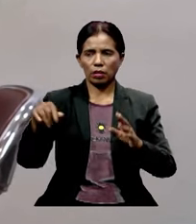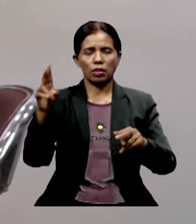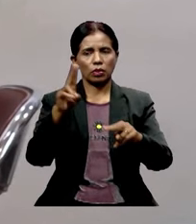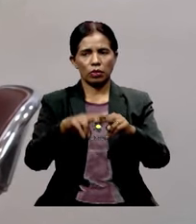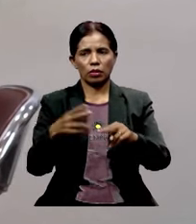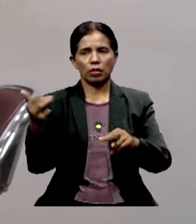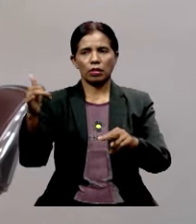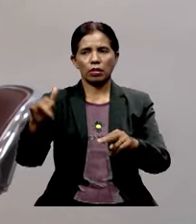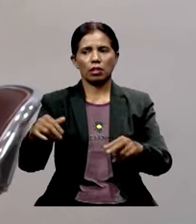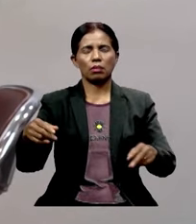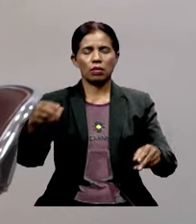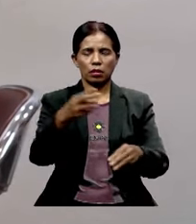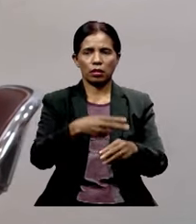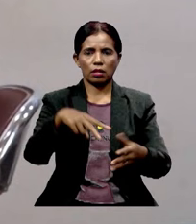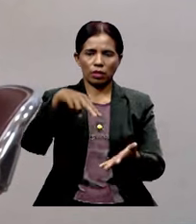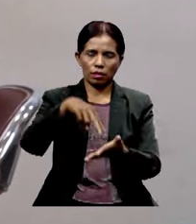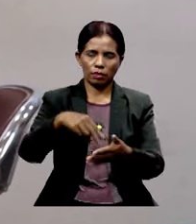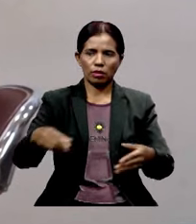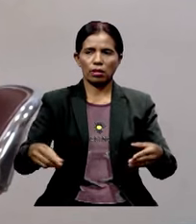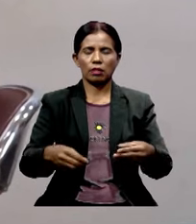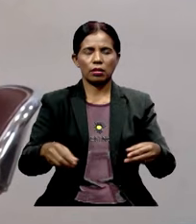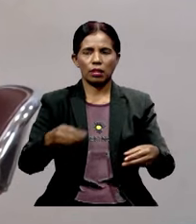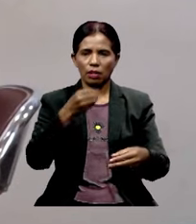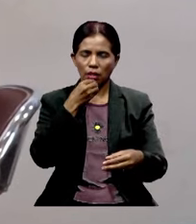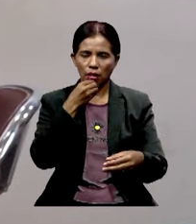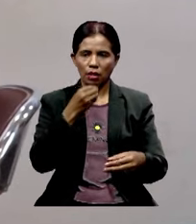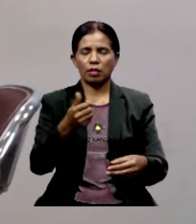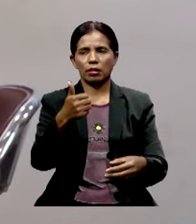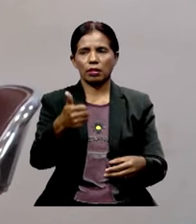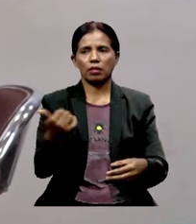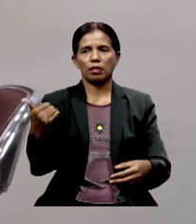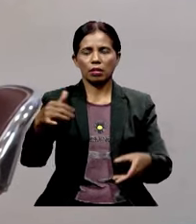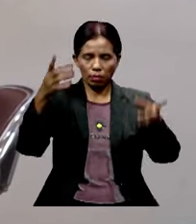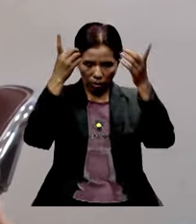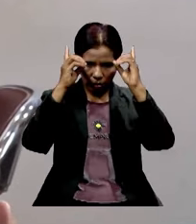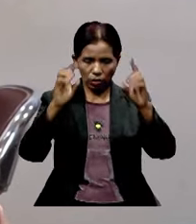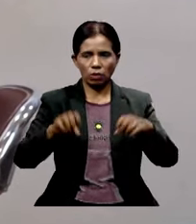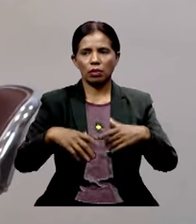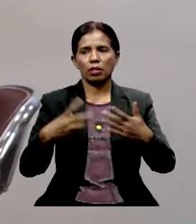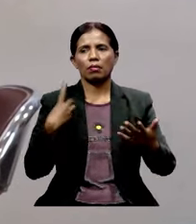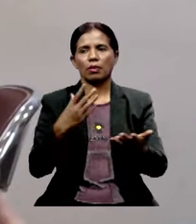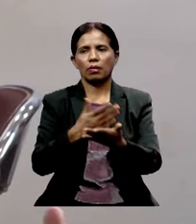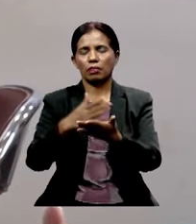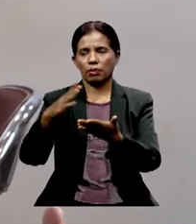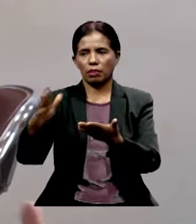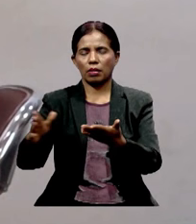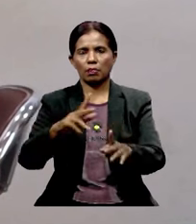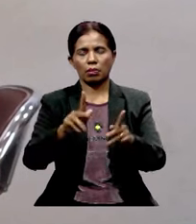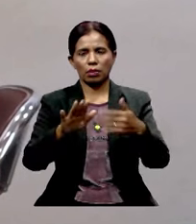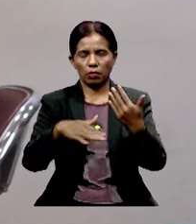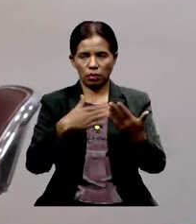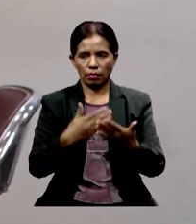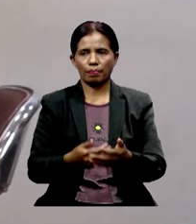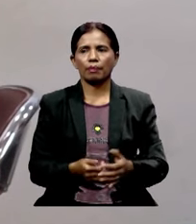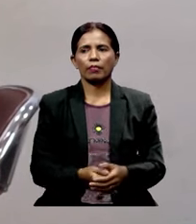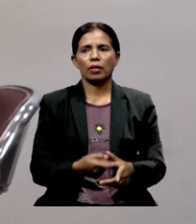sih lima garfi ya sih lima itu ya sih nebika sih nama kita yang determina insan how five buat sih nahan sampai sosial dalam tu